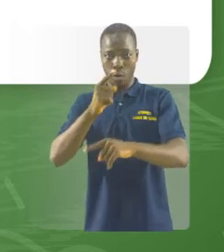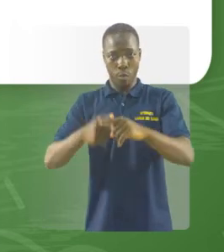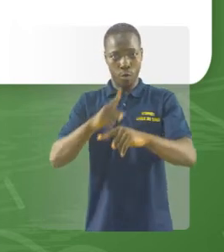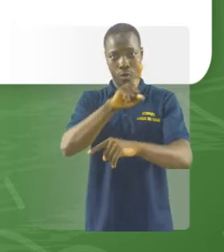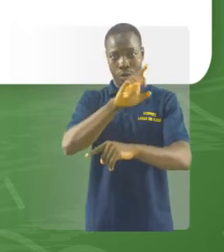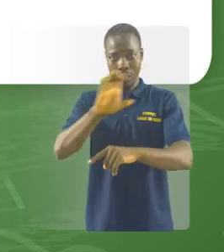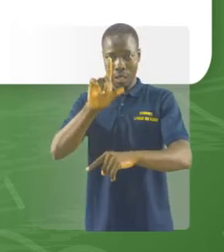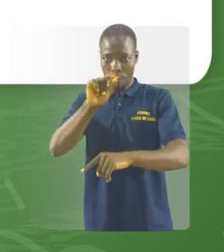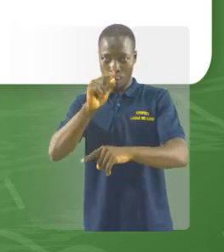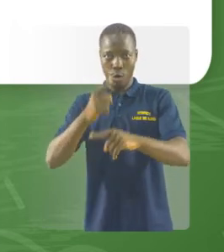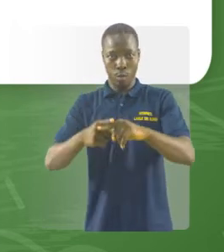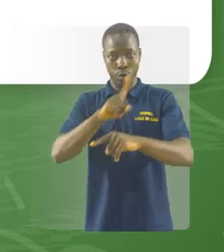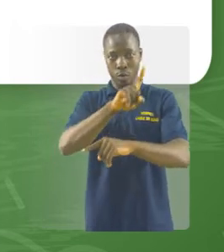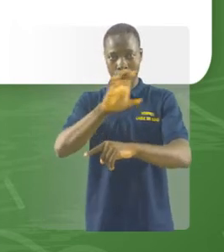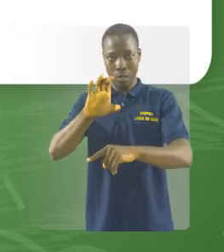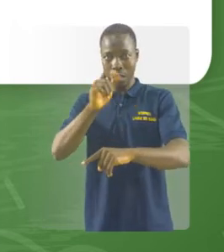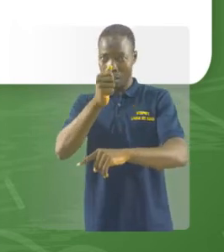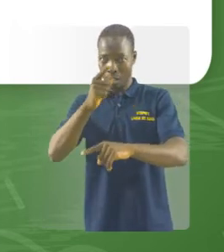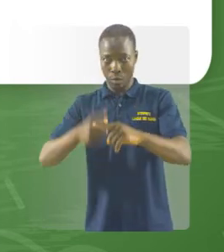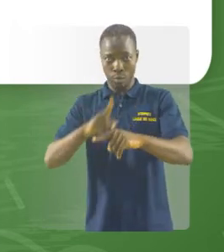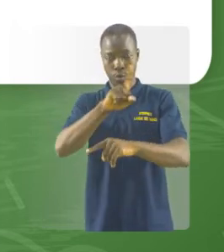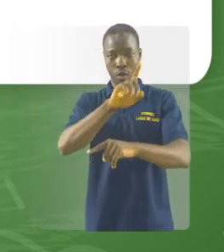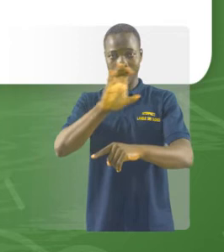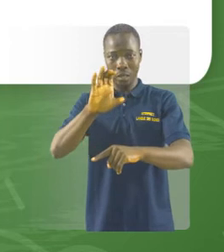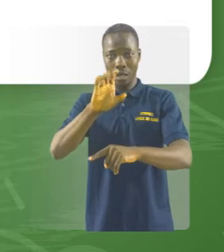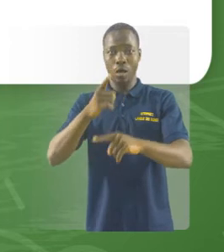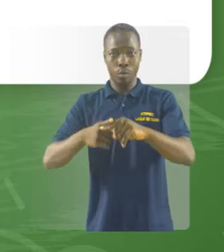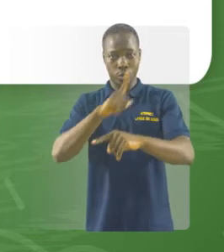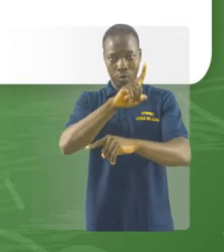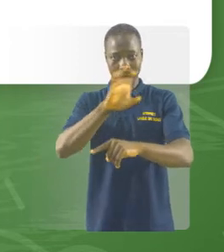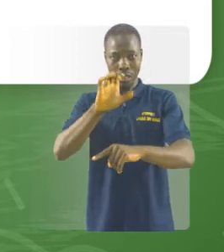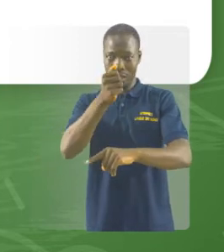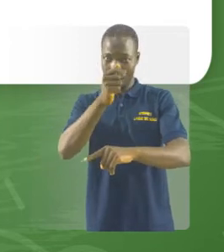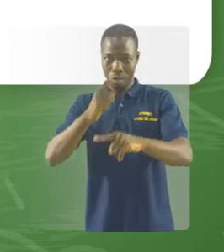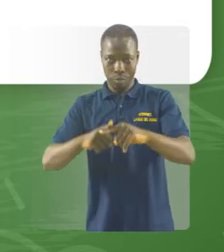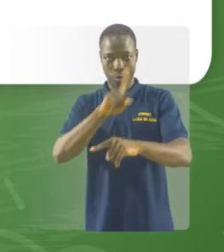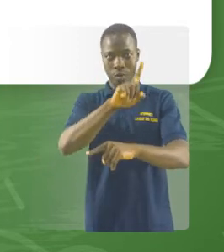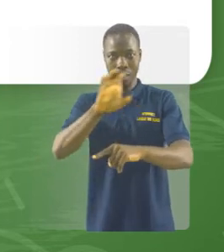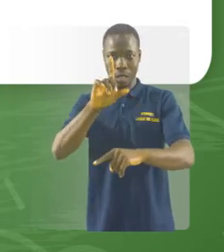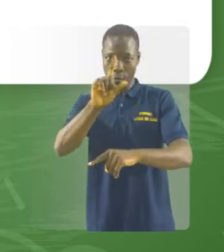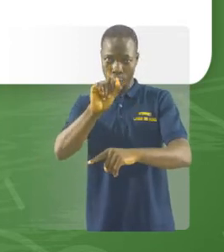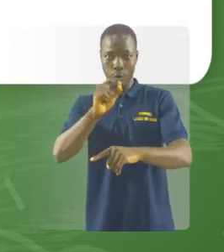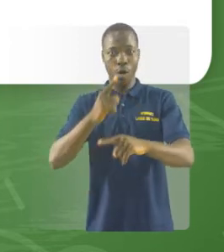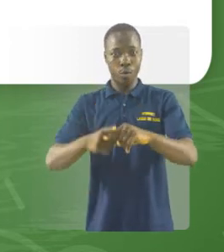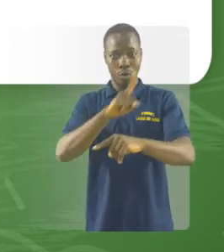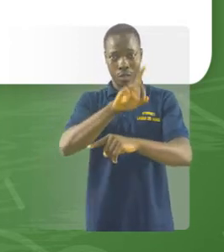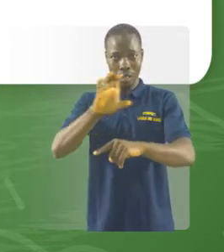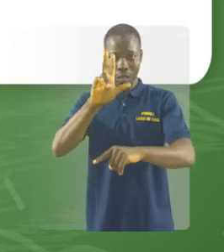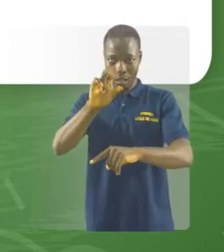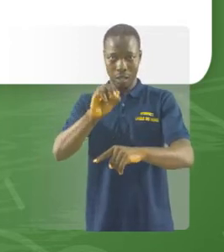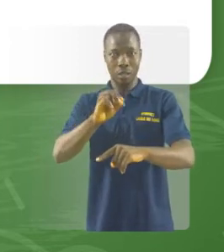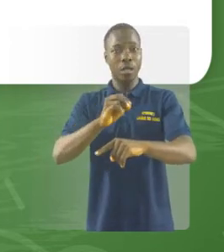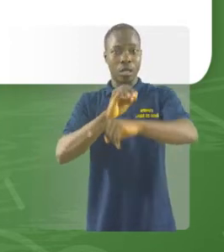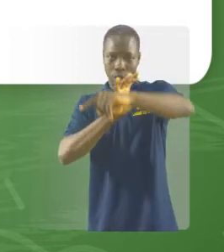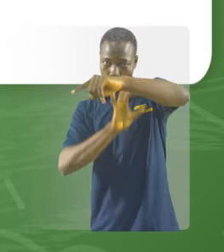plus 110 plus 120 plus 110 plus 130 divisé par 8. Car nous avons